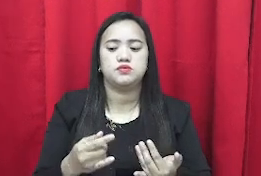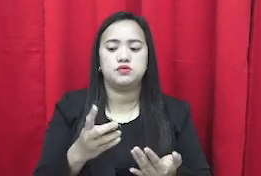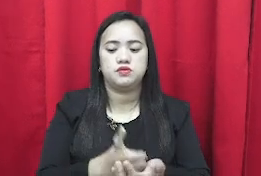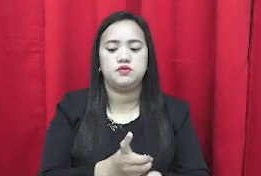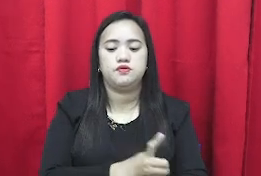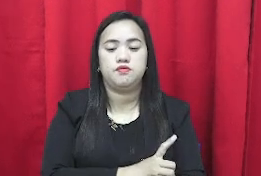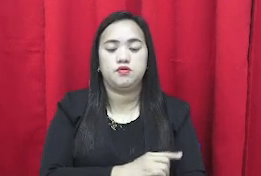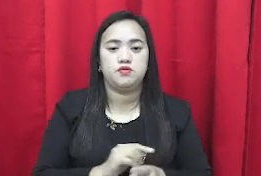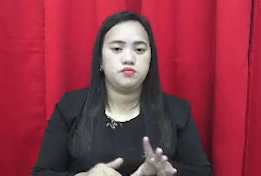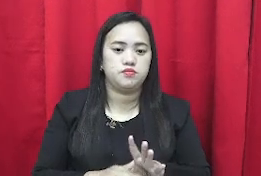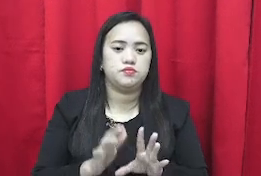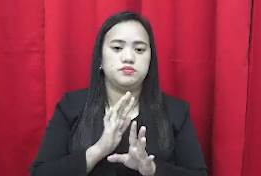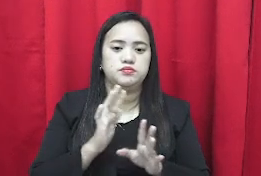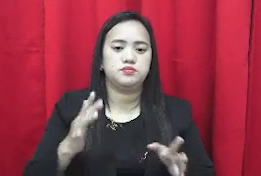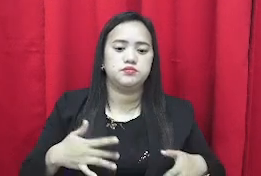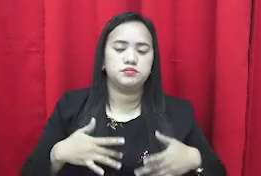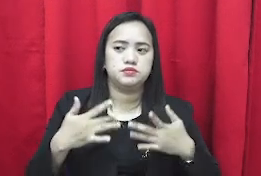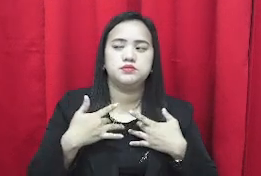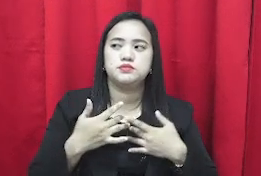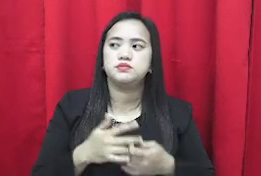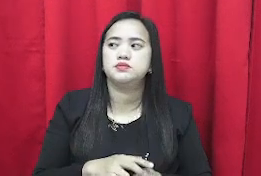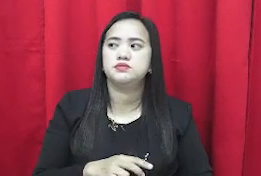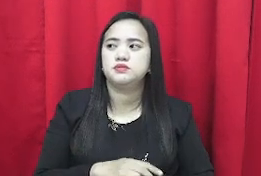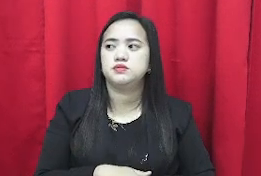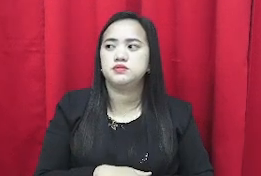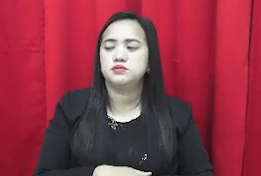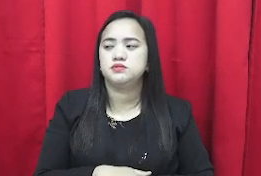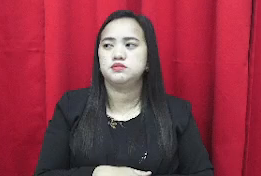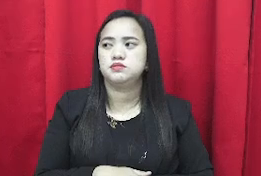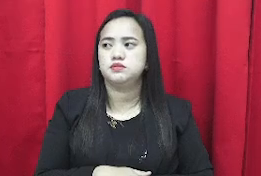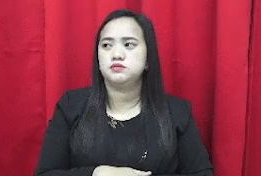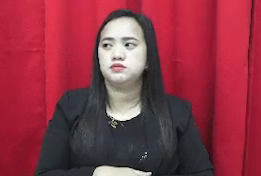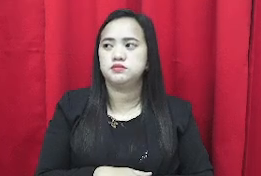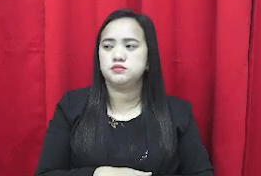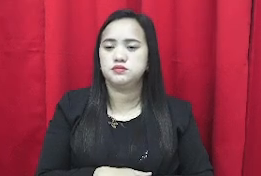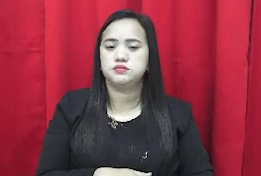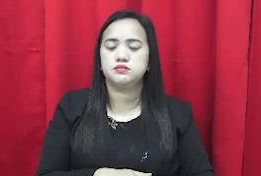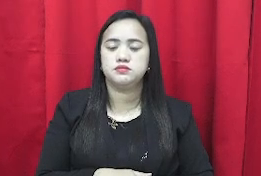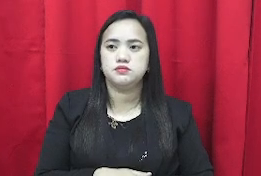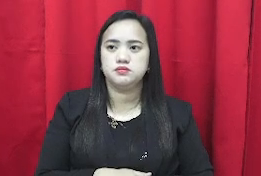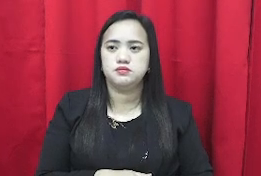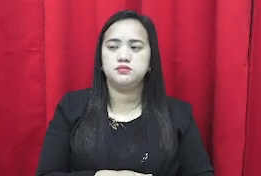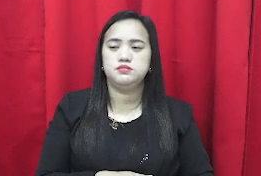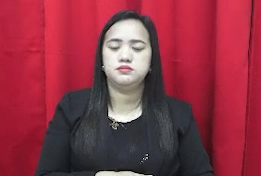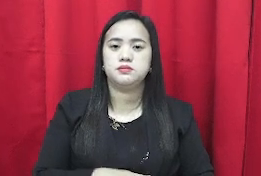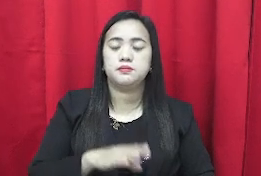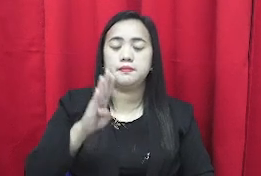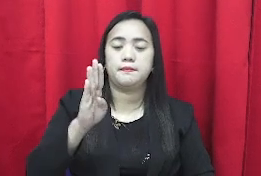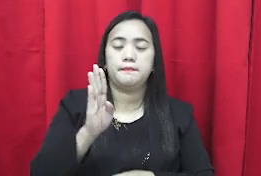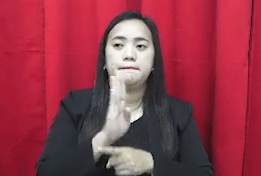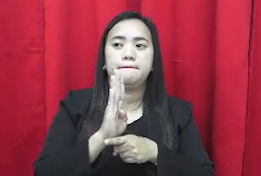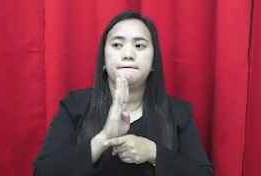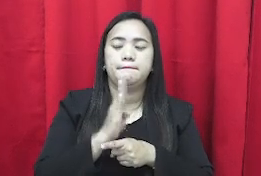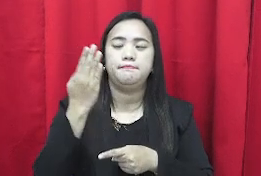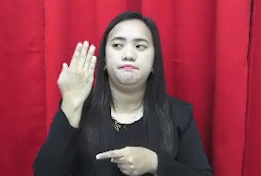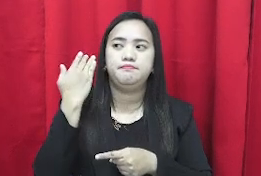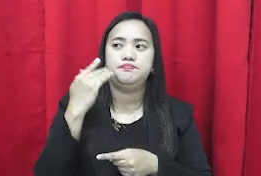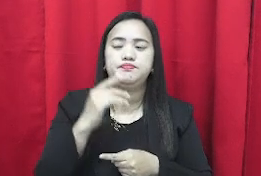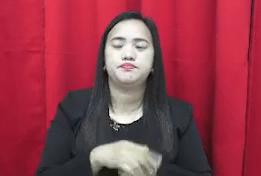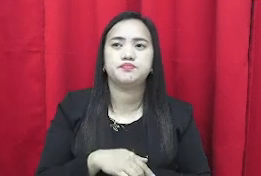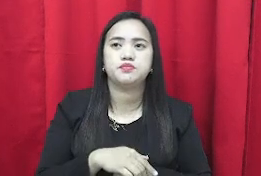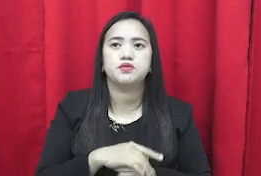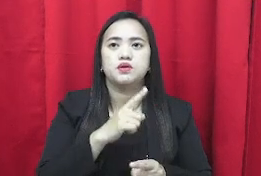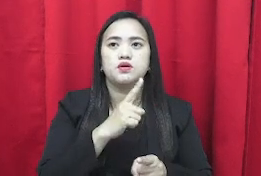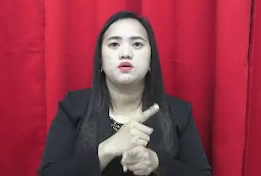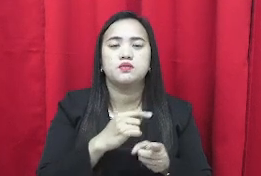anak po ninyo wow Eh nakaraaan yung Miss balikat natin Anong sabi niya nag testimony siya pinakita po namin sa inyo napatunayan nilang yung mga